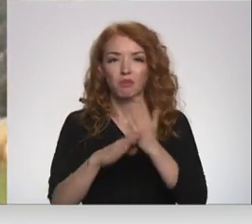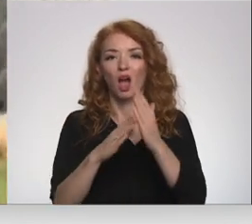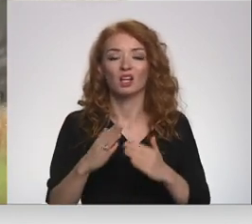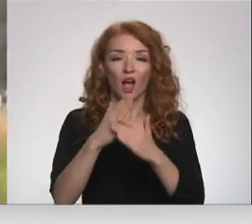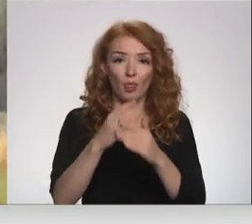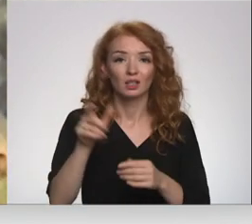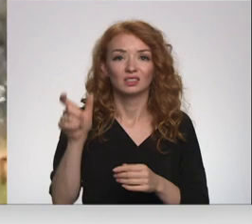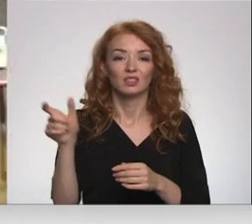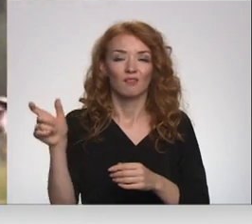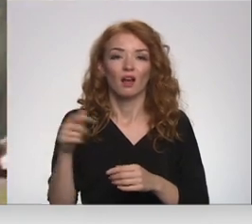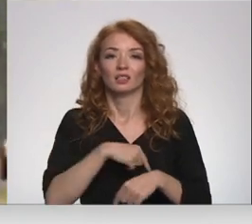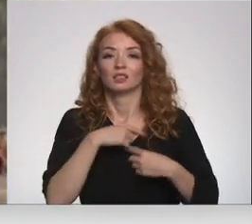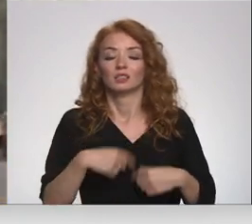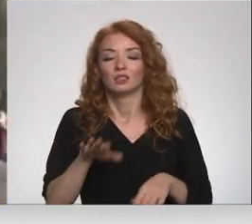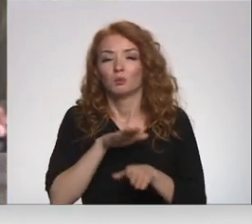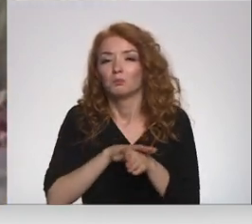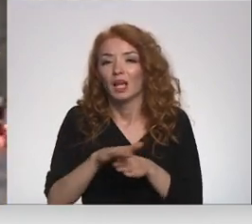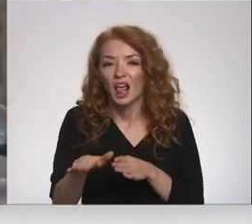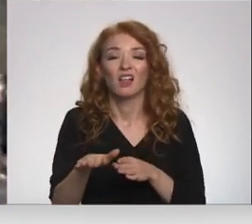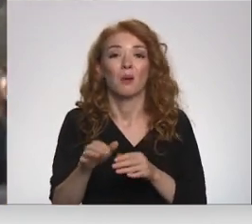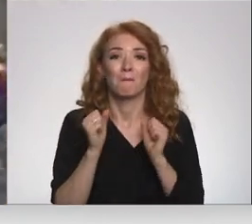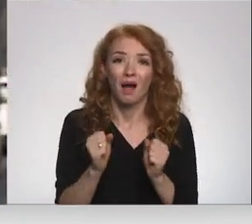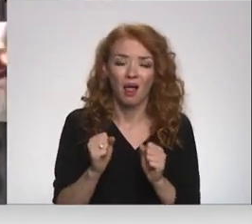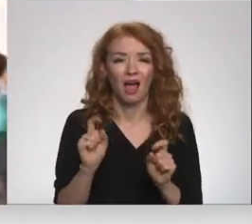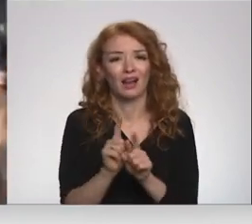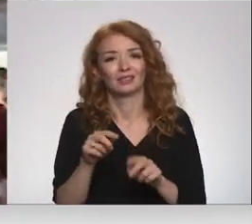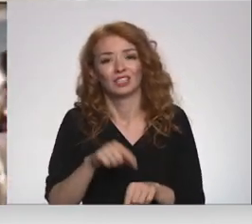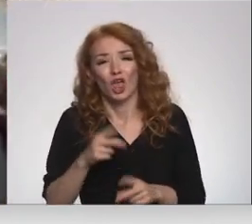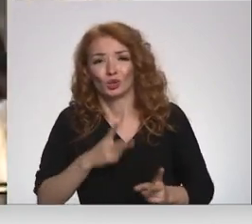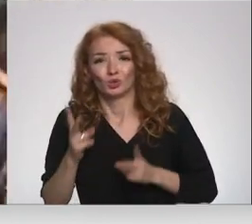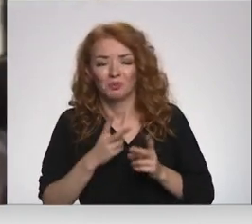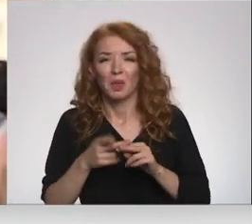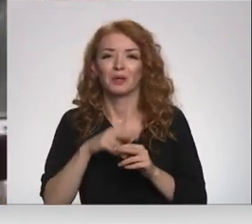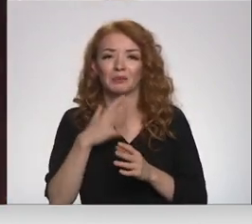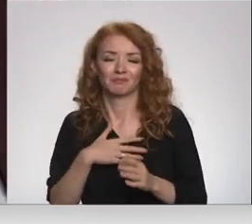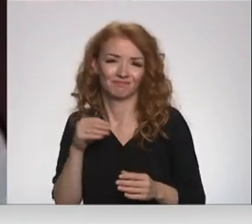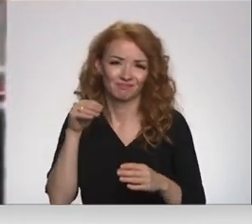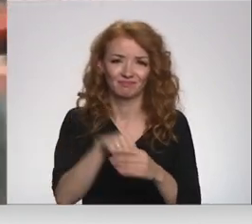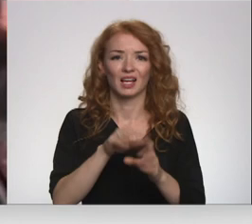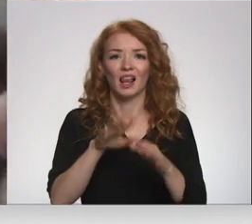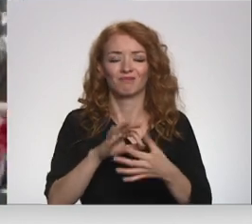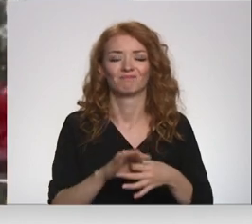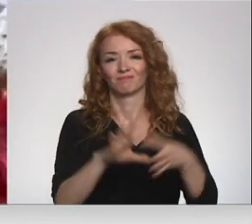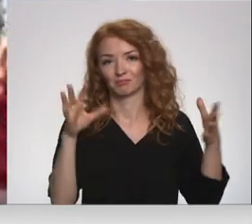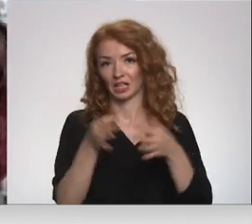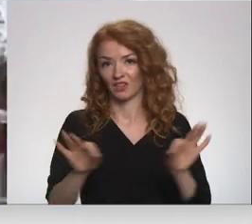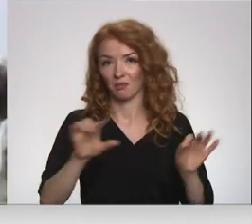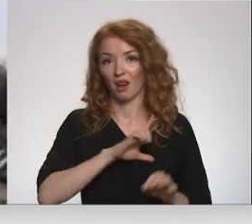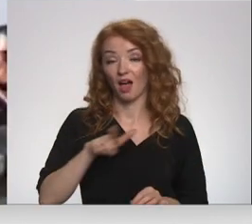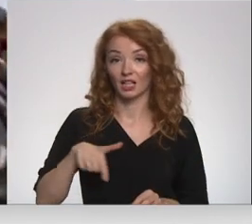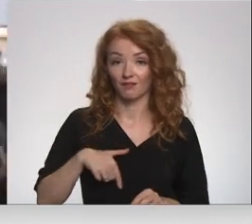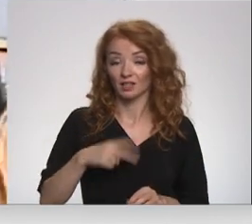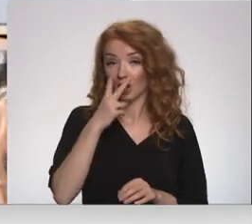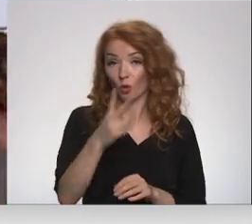un cilvēkiem sirdis bija pilnas gan ar bailēm, gan sajūsmu, ieguldot no sevis kaut daļu, lai ir brīvība Latvijai. Raugoties uz